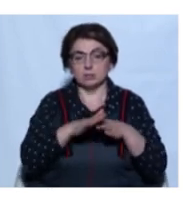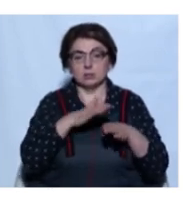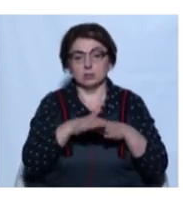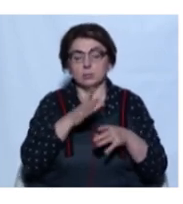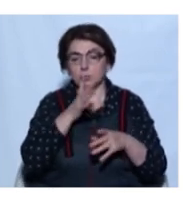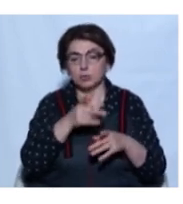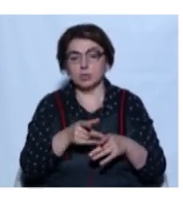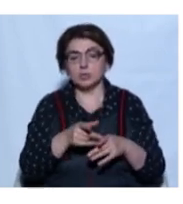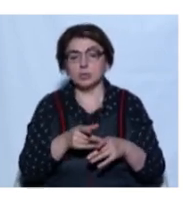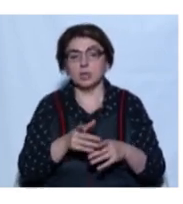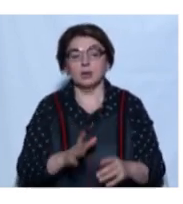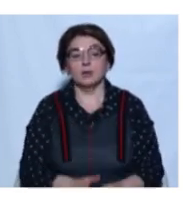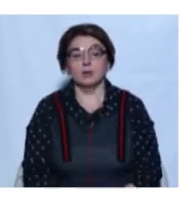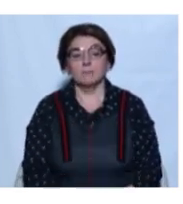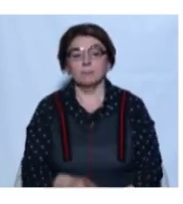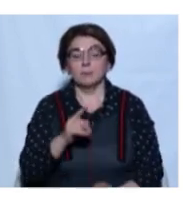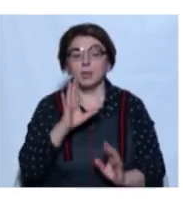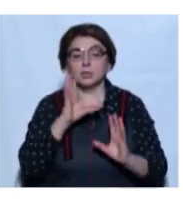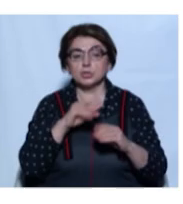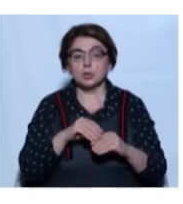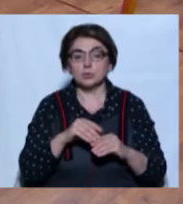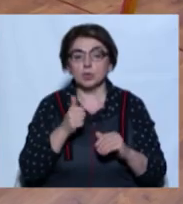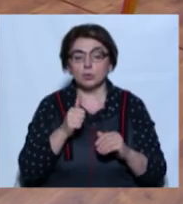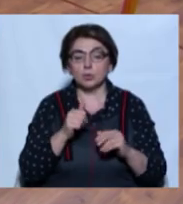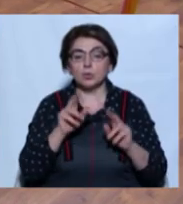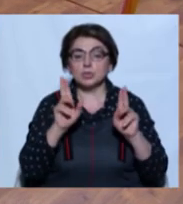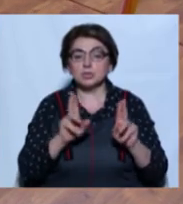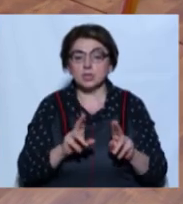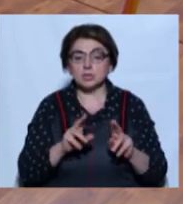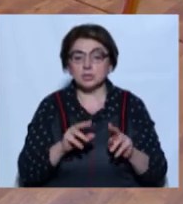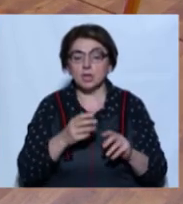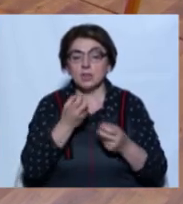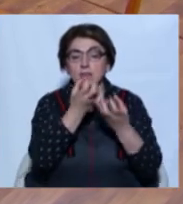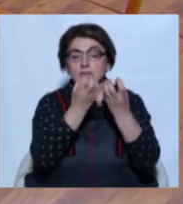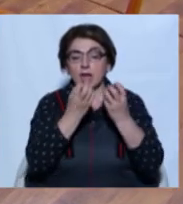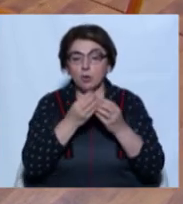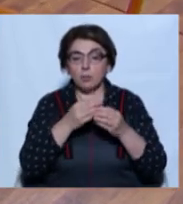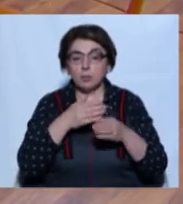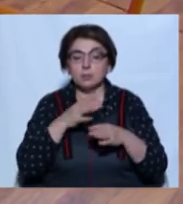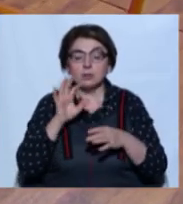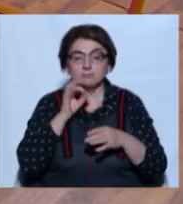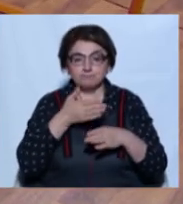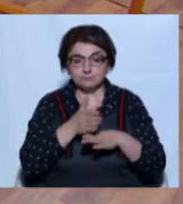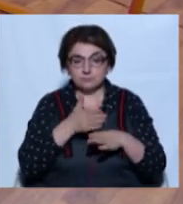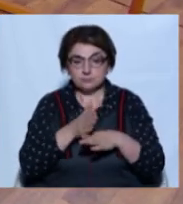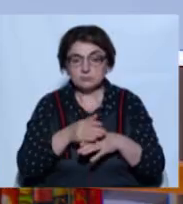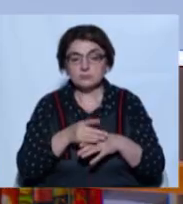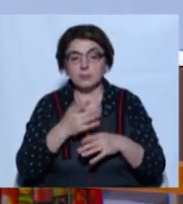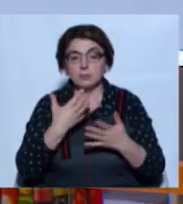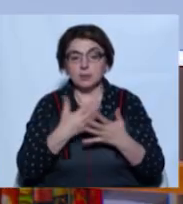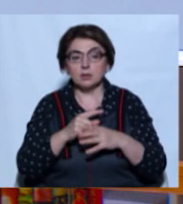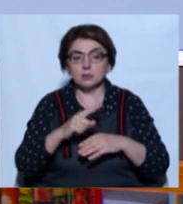პროცესშია ეს კბილები. აი მათ შეუძლიათ როგორც ესეთი ნაყოფები დაამტვრიონ, მაგალითად თავს შეუძლიათ